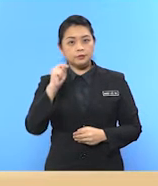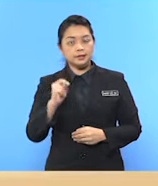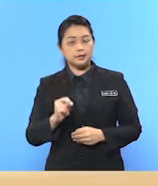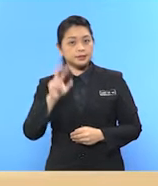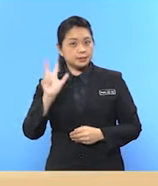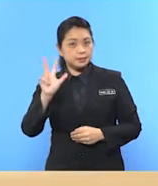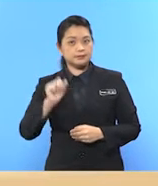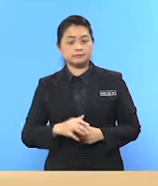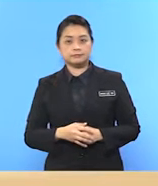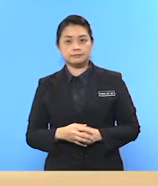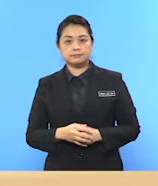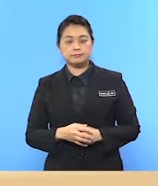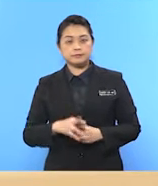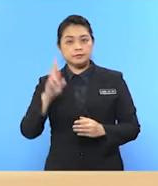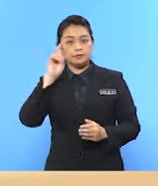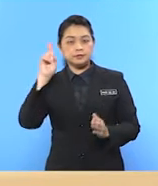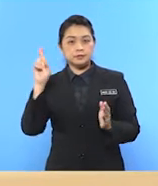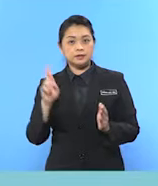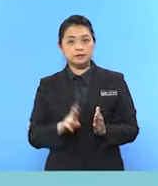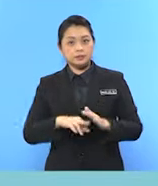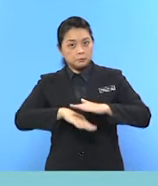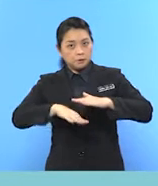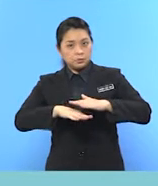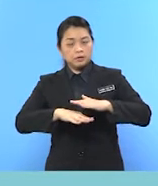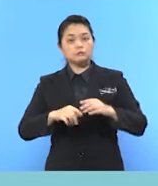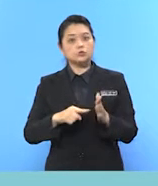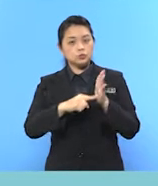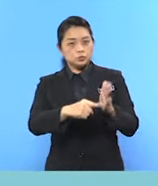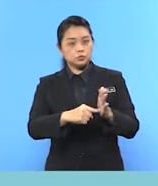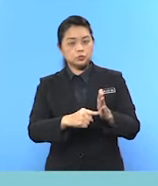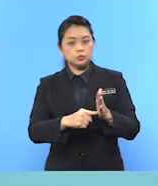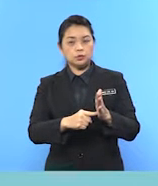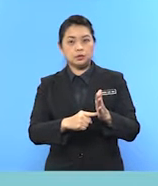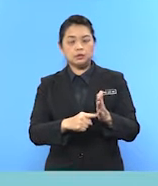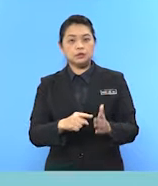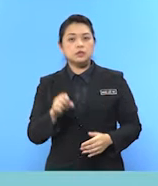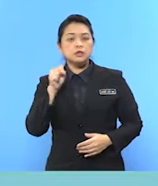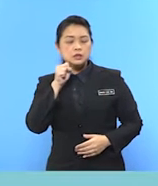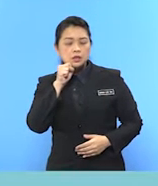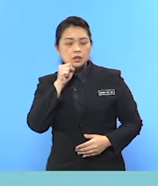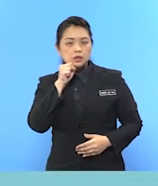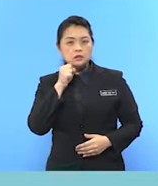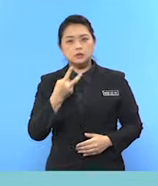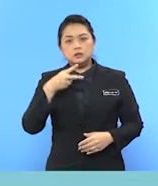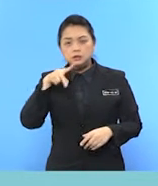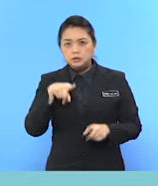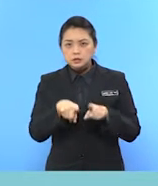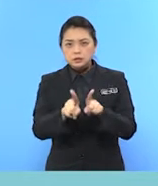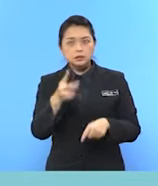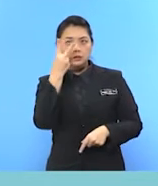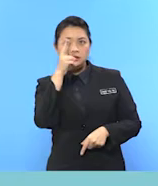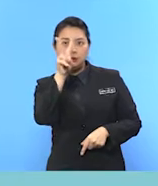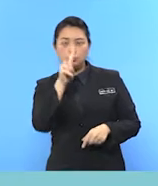Soalan ketiga, rajah di bawah menunjukkan Sarah yang sedang